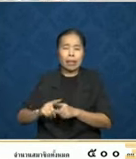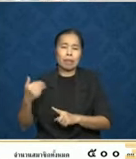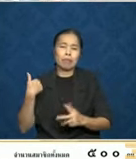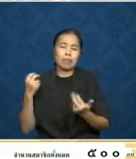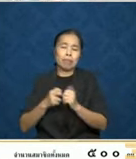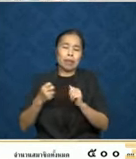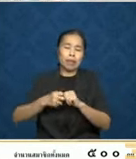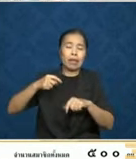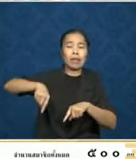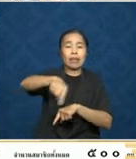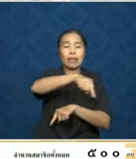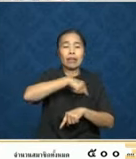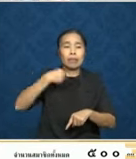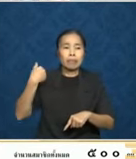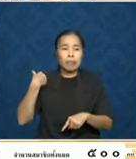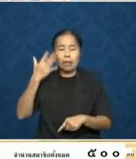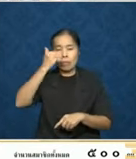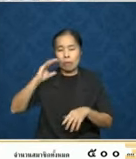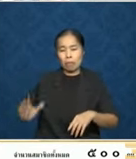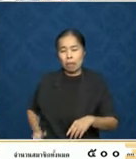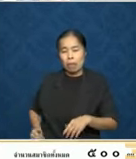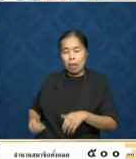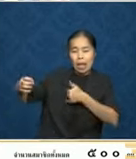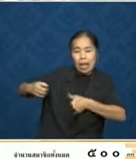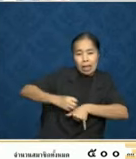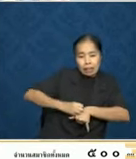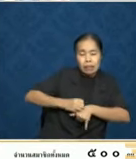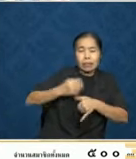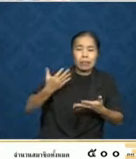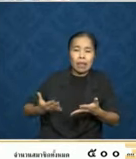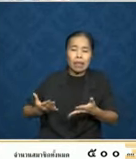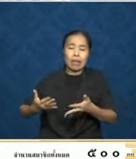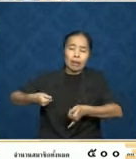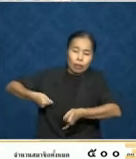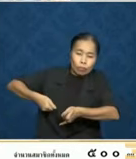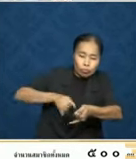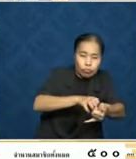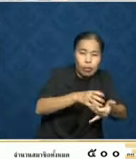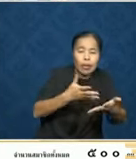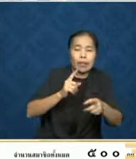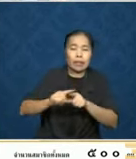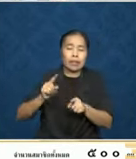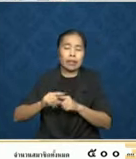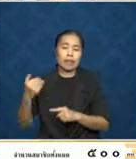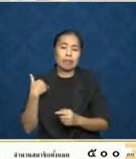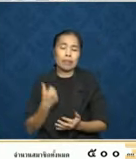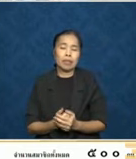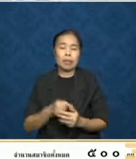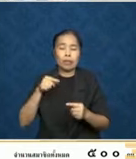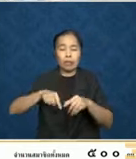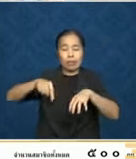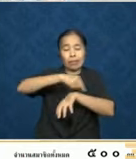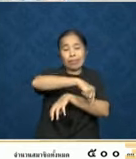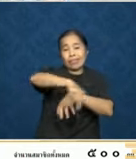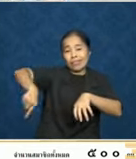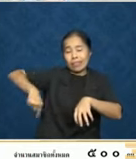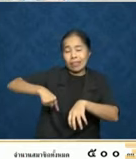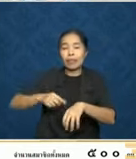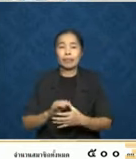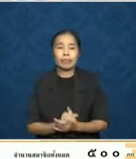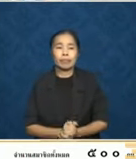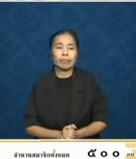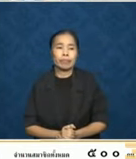จะโดนสุนัขเหล่านั้นเนี่ยวิ่งไล่กวดไล่กัดกันตลอดเวลานะคะในช่วงบริเวณที่เป็นบ่อขยะก็ตาม